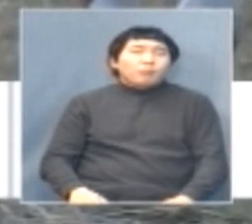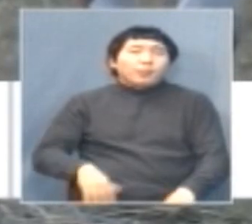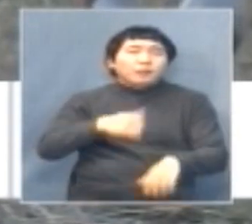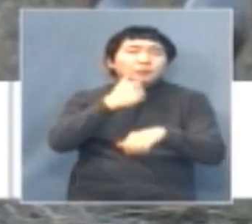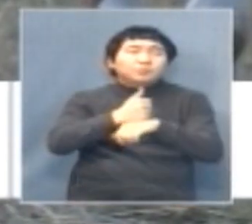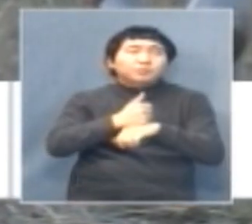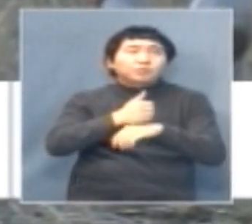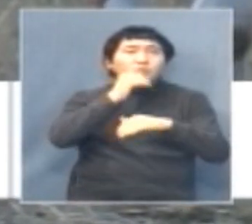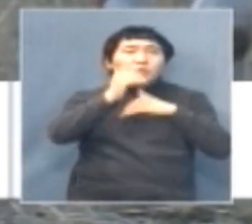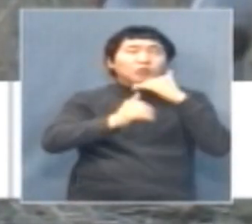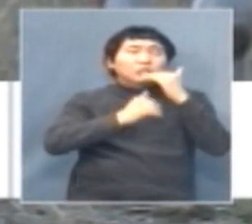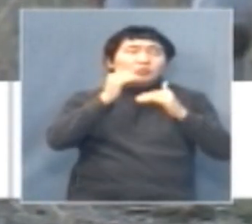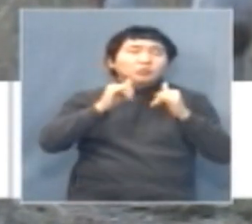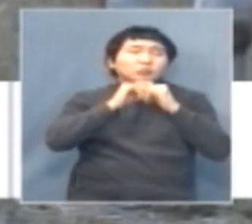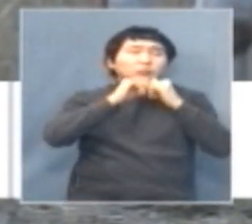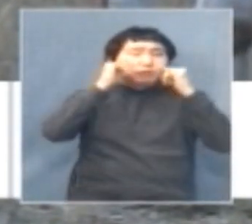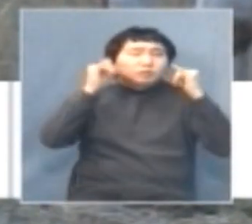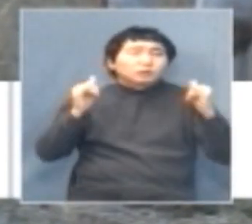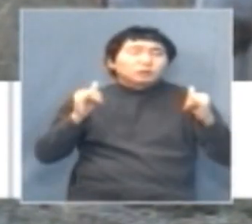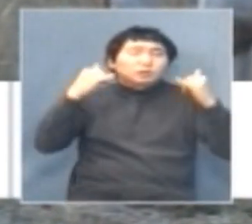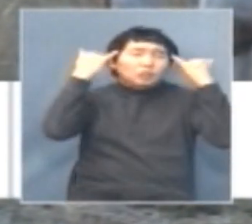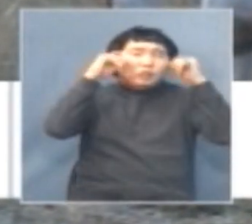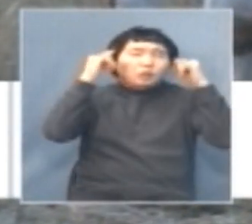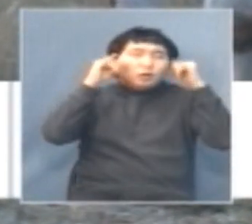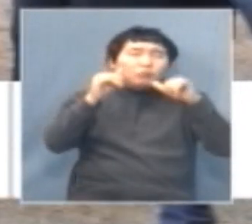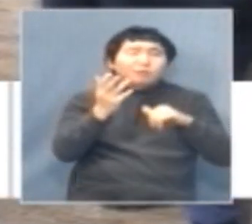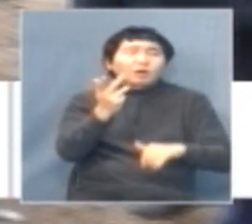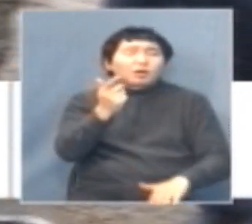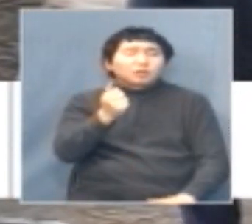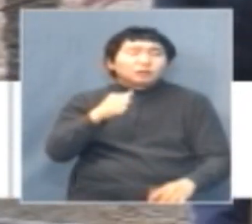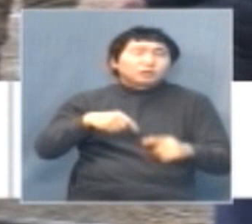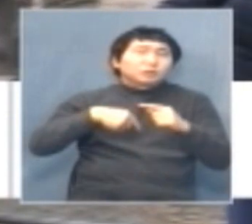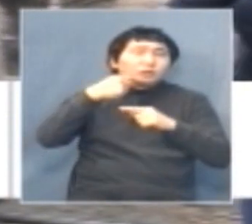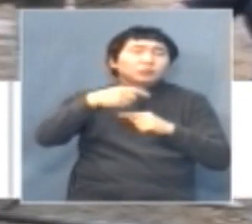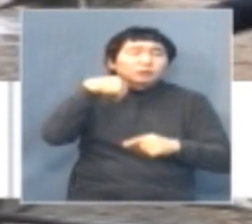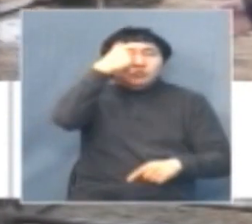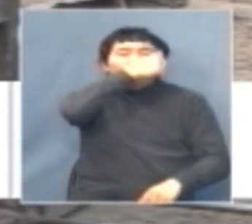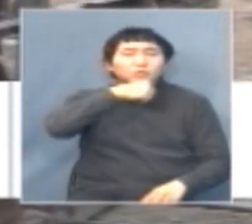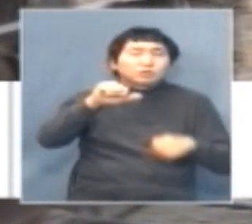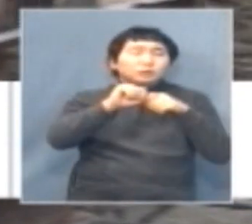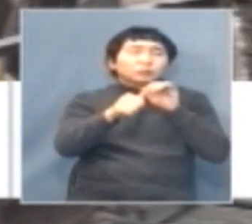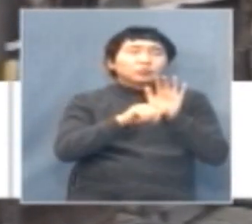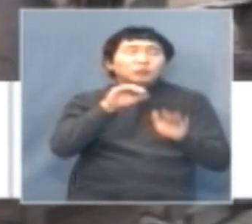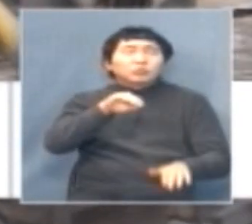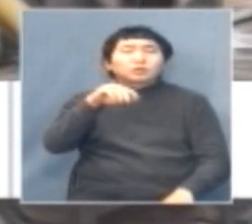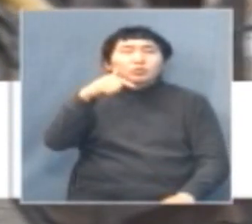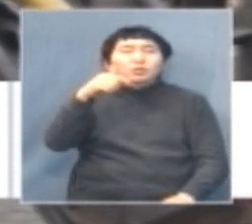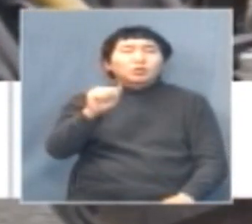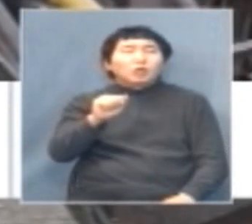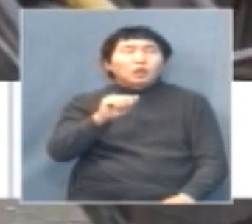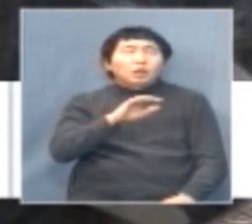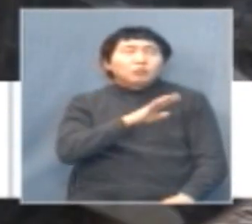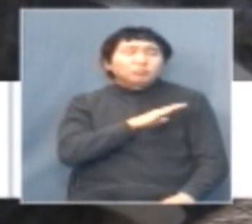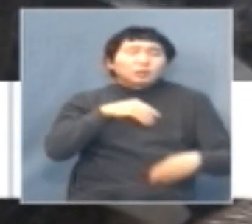– увеличение поголовья племенного скота. Кроме того, в текущем году на более чем 16 тысячах гектаров земли были